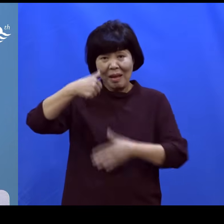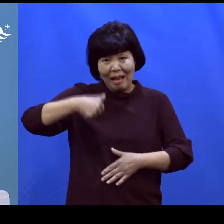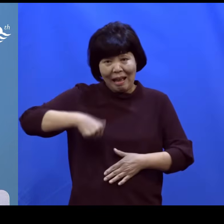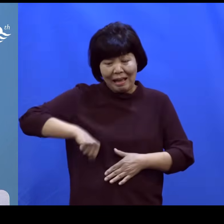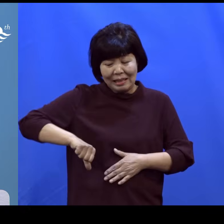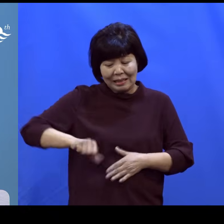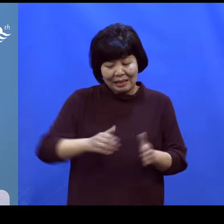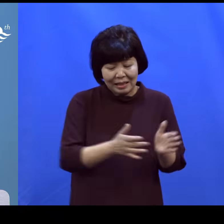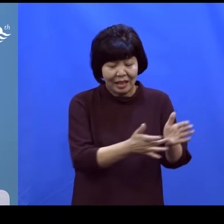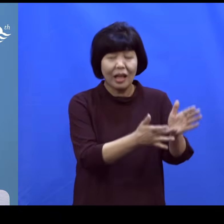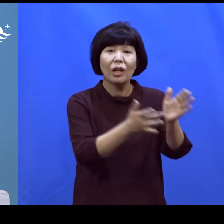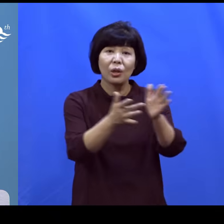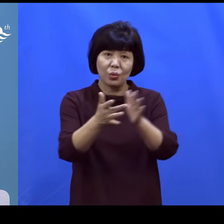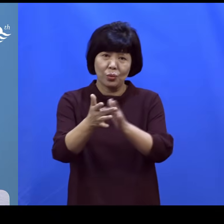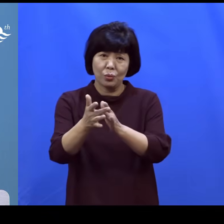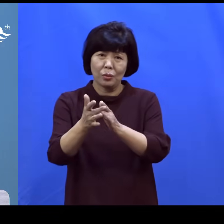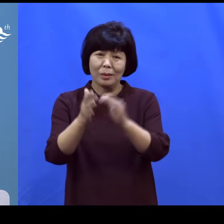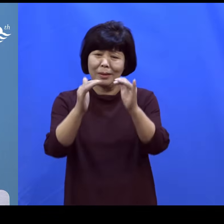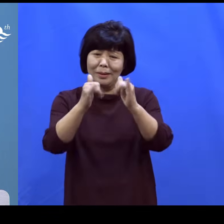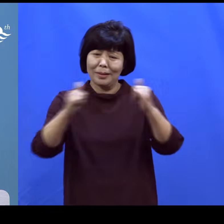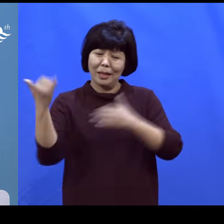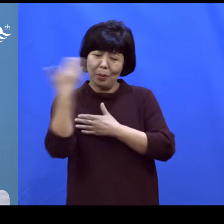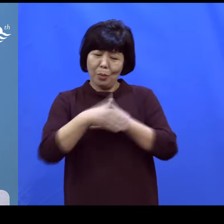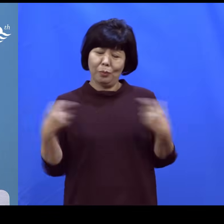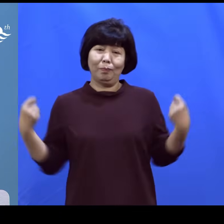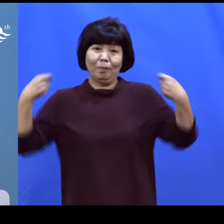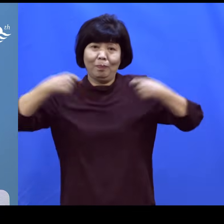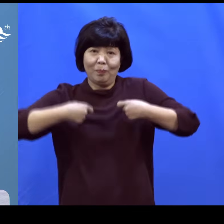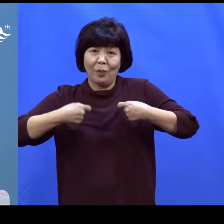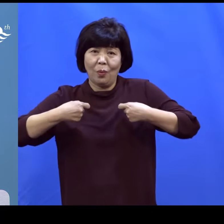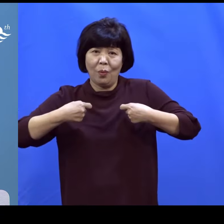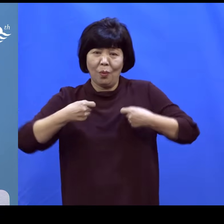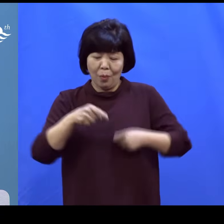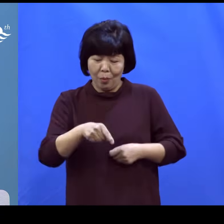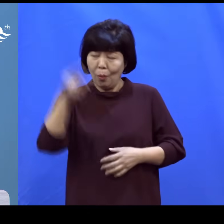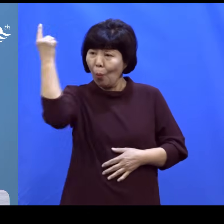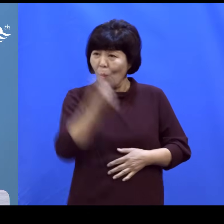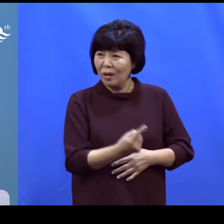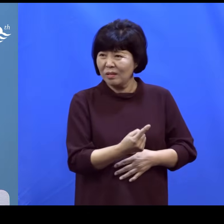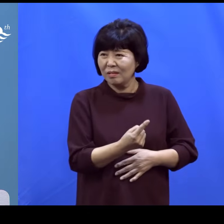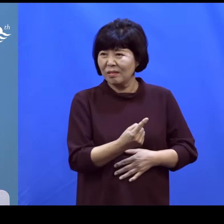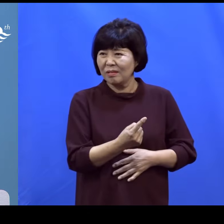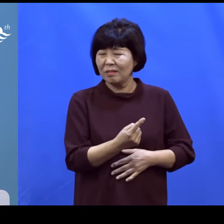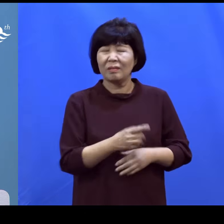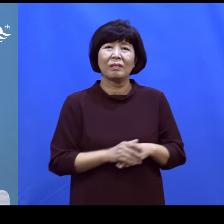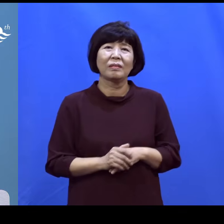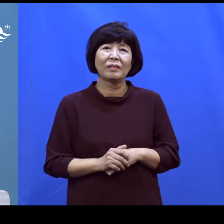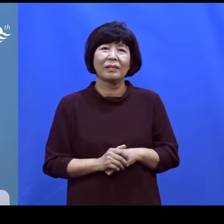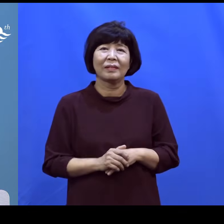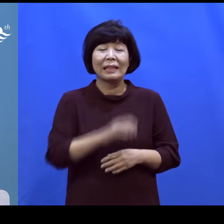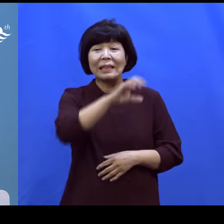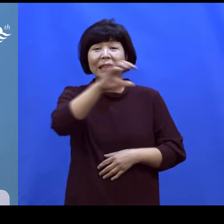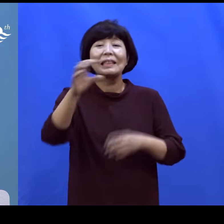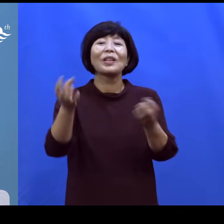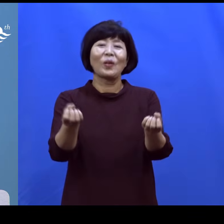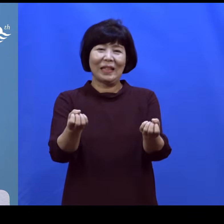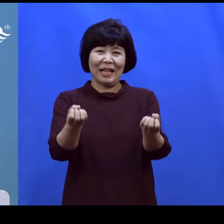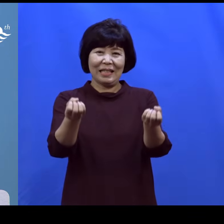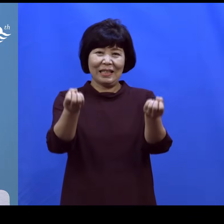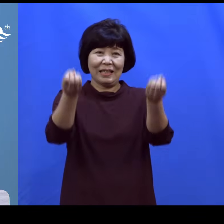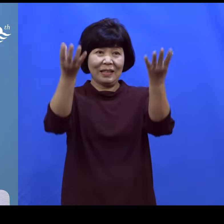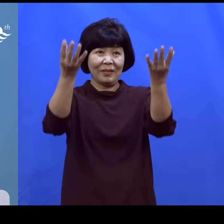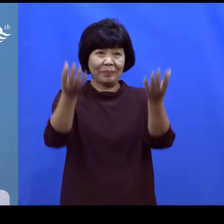예수가 인간이 사는 이 시간과 공간 안으로 찾아오신 사건입니다. 그게 이제 성탄절이